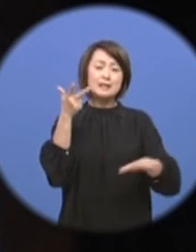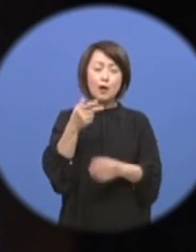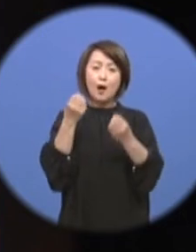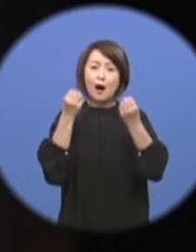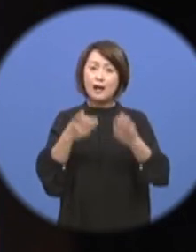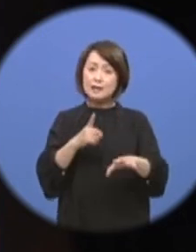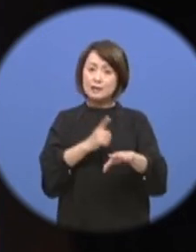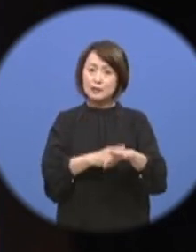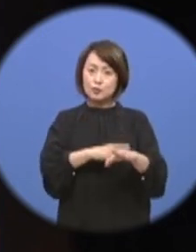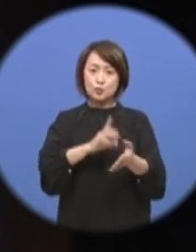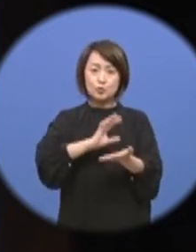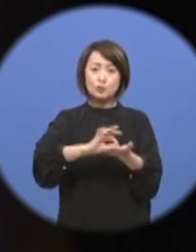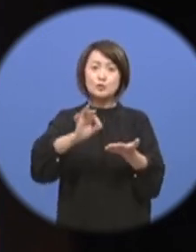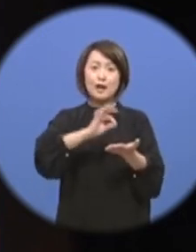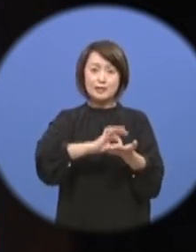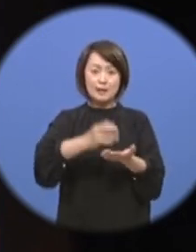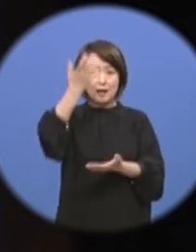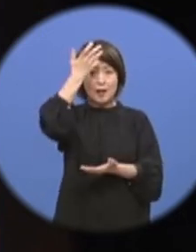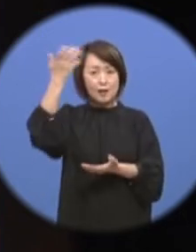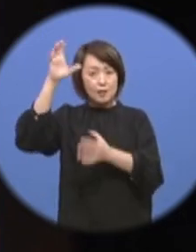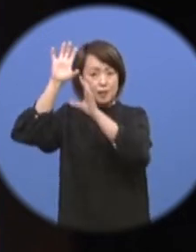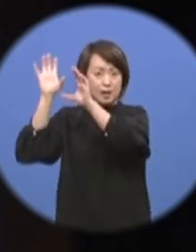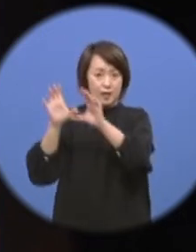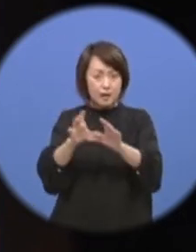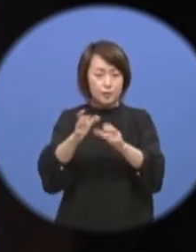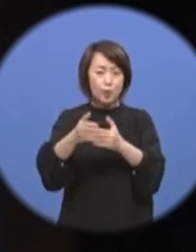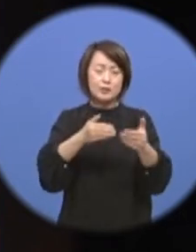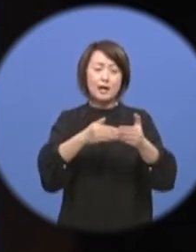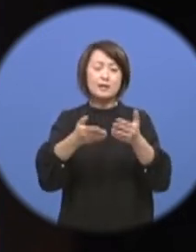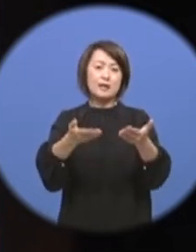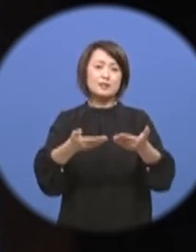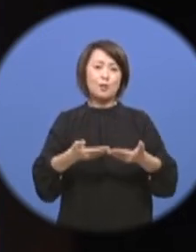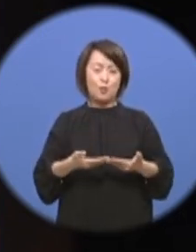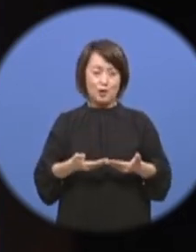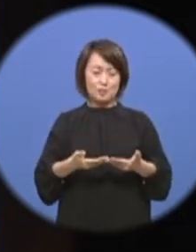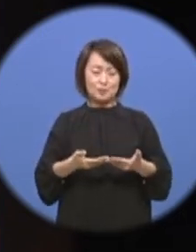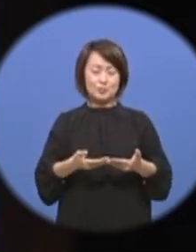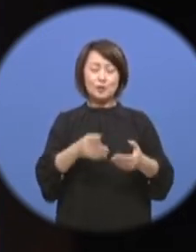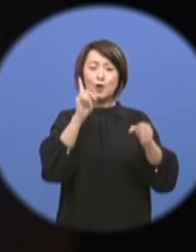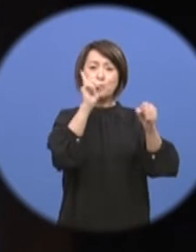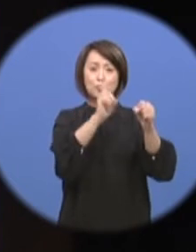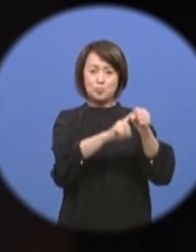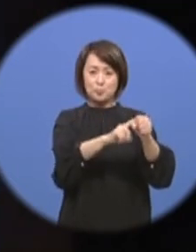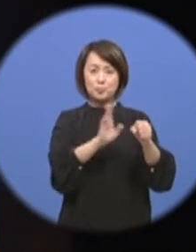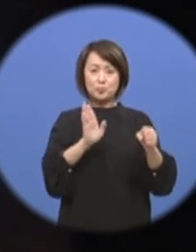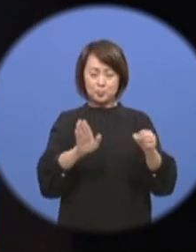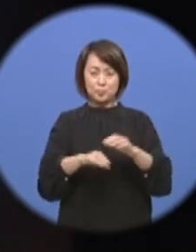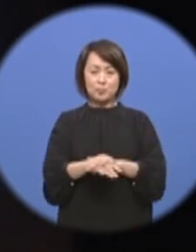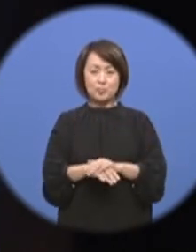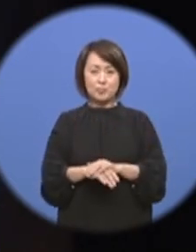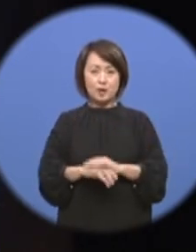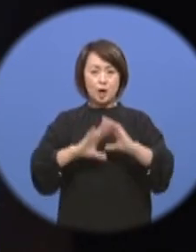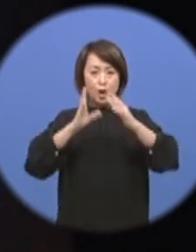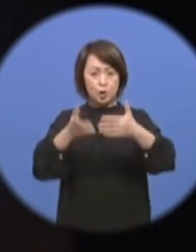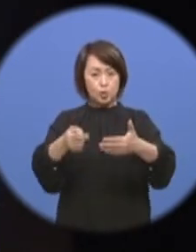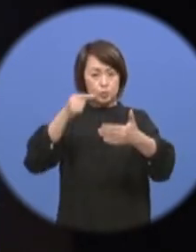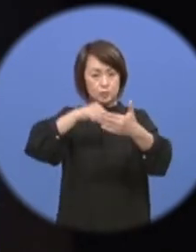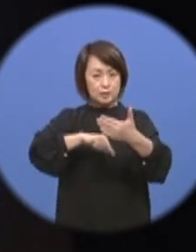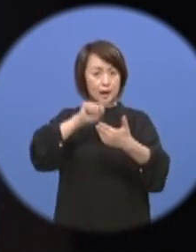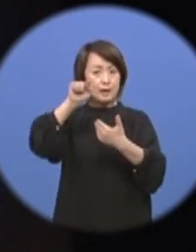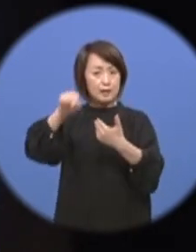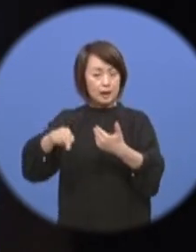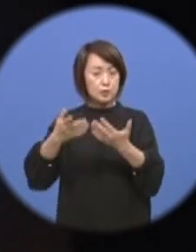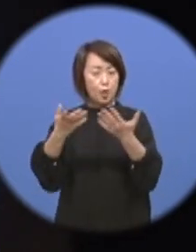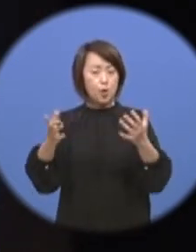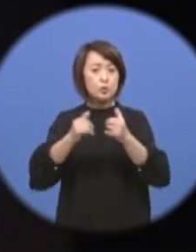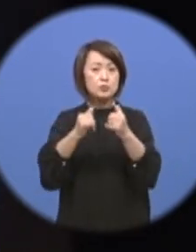技術を用いて映像を体験していただくということを目指しております国内外の多くの